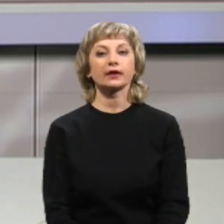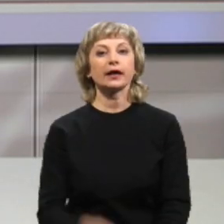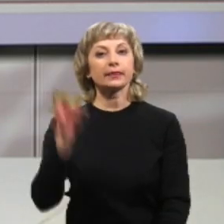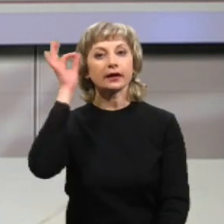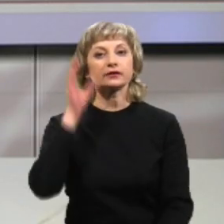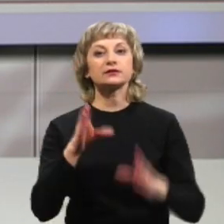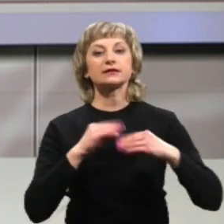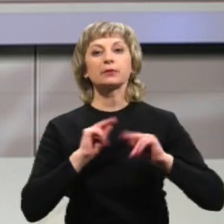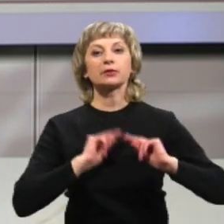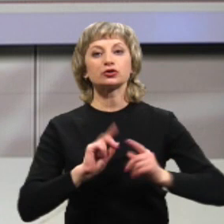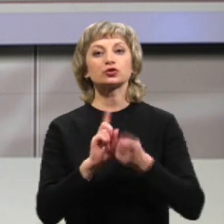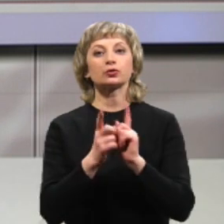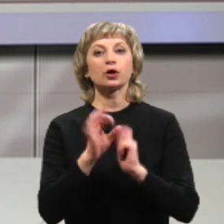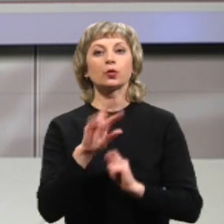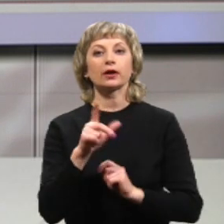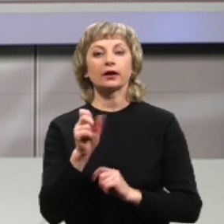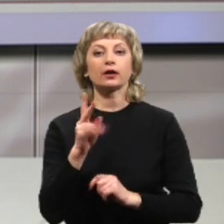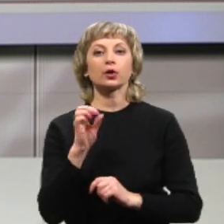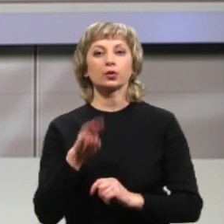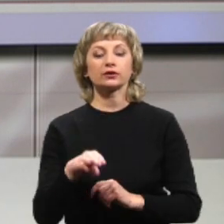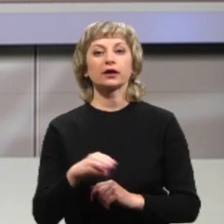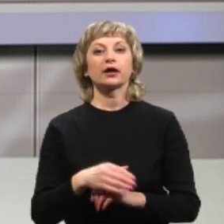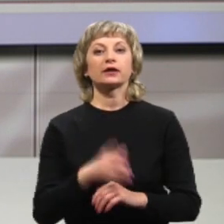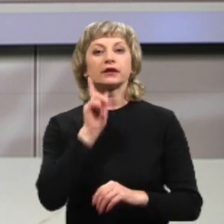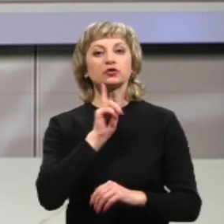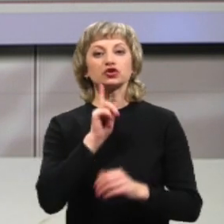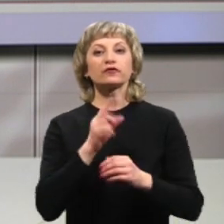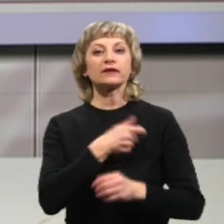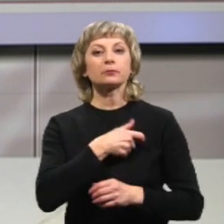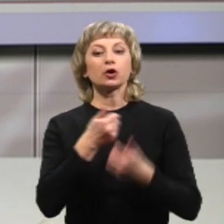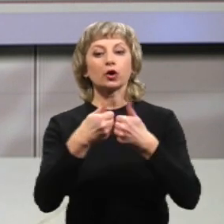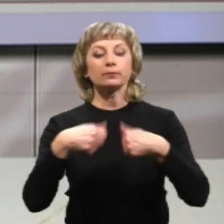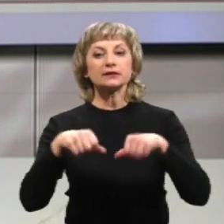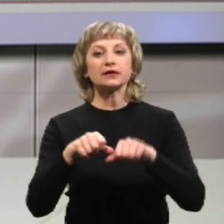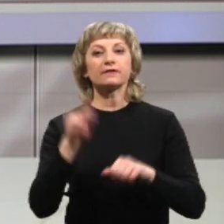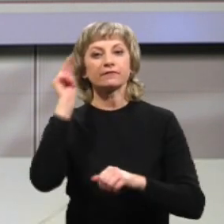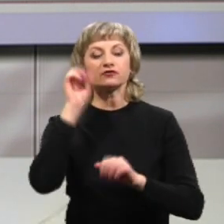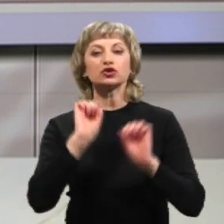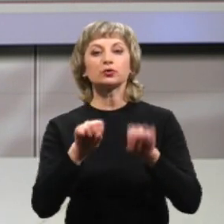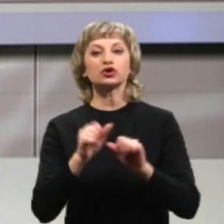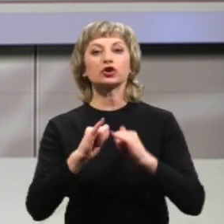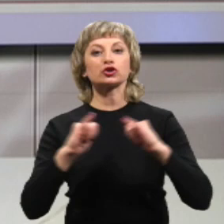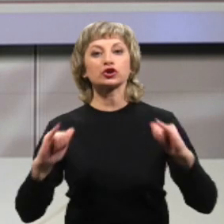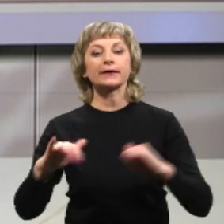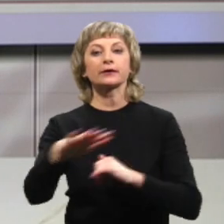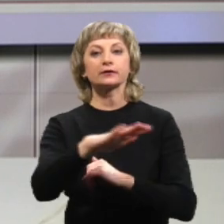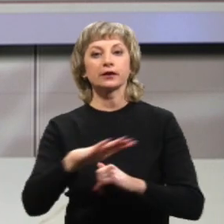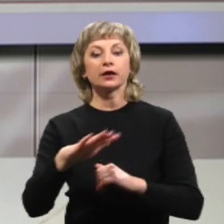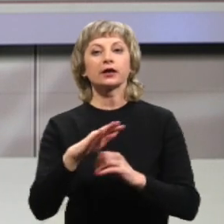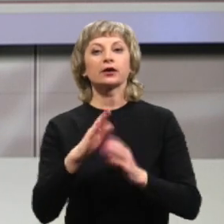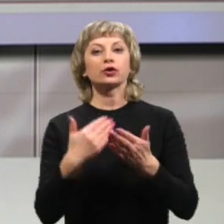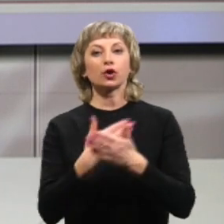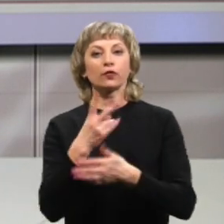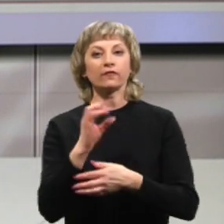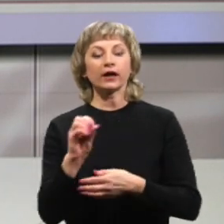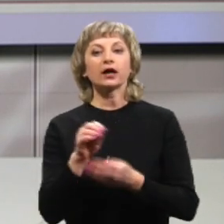Нагадую, з нами працює сурдоперекладачка Ольга Крот. Тимчасова депутатська комісія вивчить можливість розширення кладовища Нове. Її